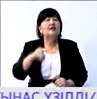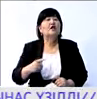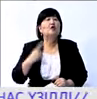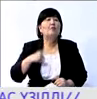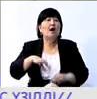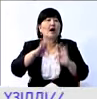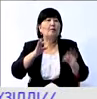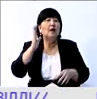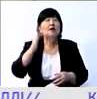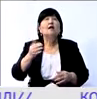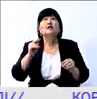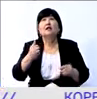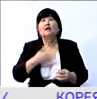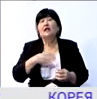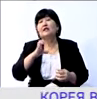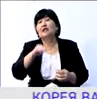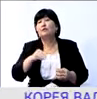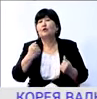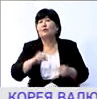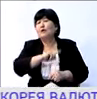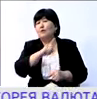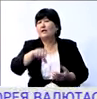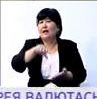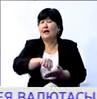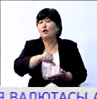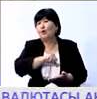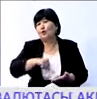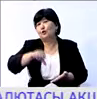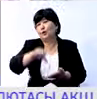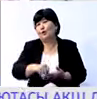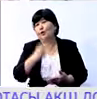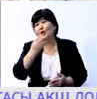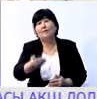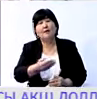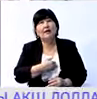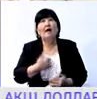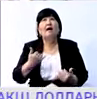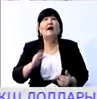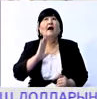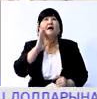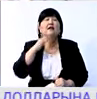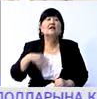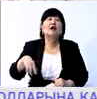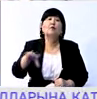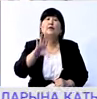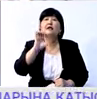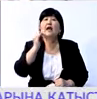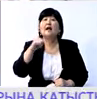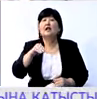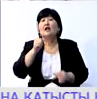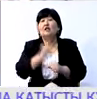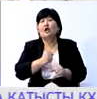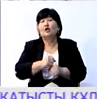маманы болу. Шынымды айтсам, Стив Джобс сынды мықтылардың қатарынан өзімді көргім келеді. Қазіргі таңда біз сайт жасауды үйреніп